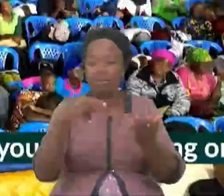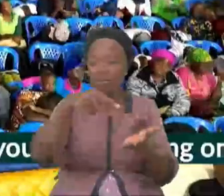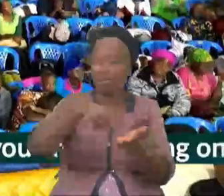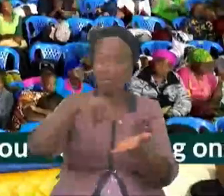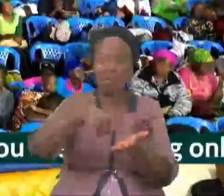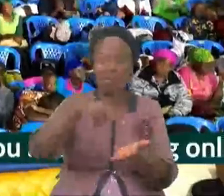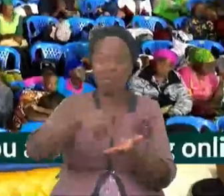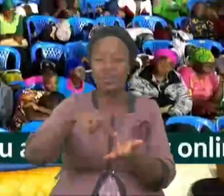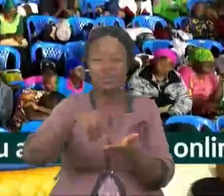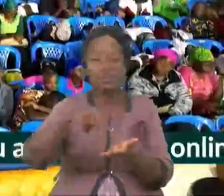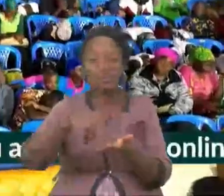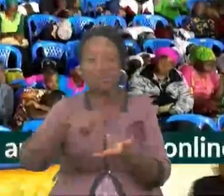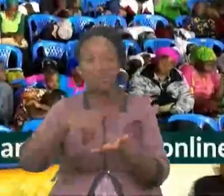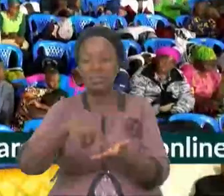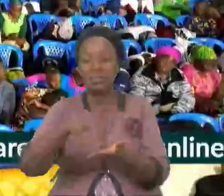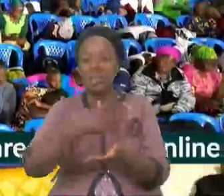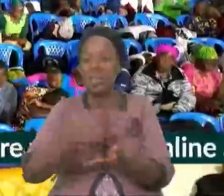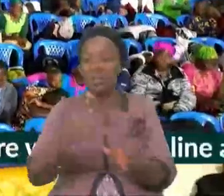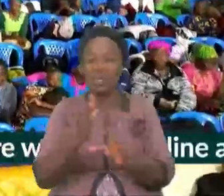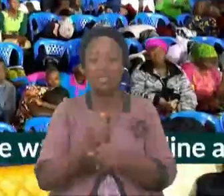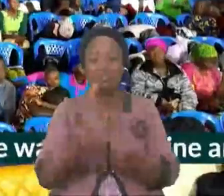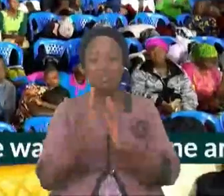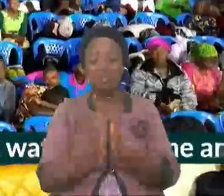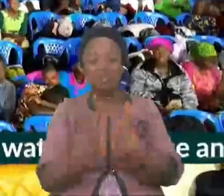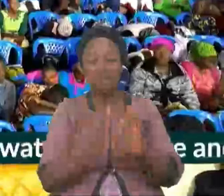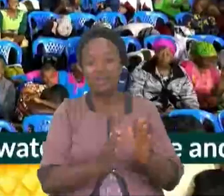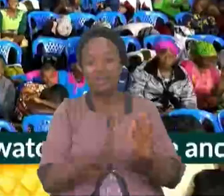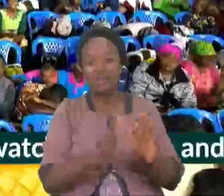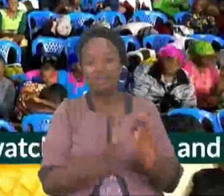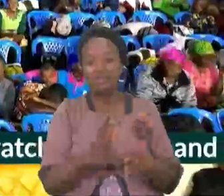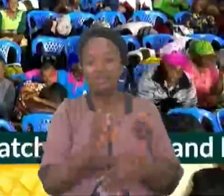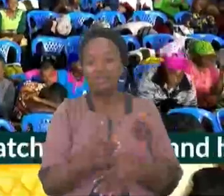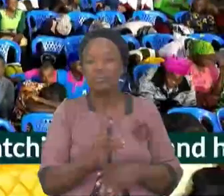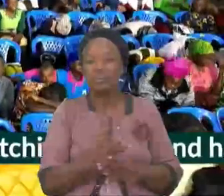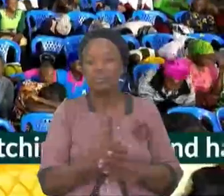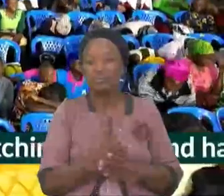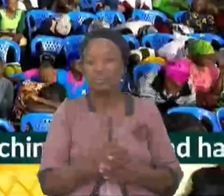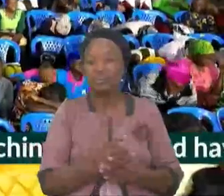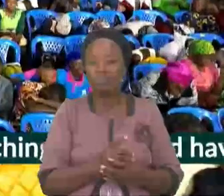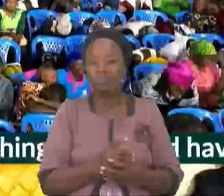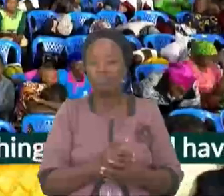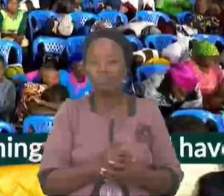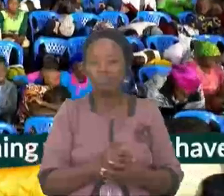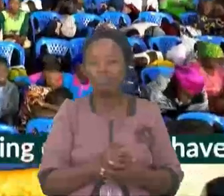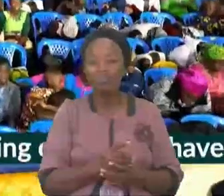Pourquoi ne pas te tenir debout maintenant, comme tu es prêt? Mets-toi debout.